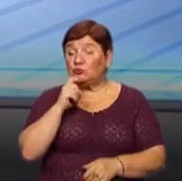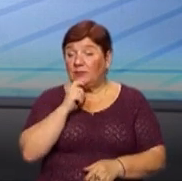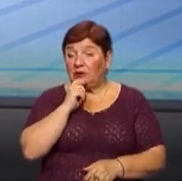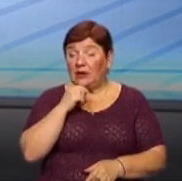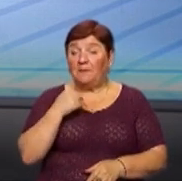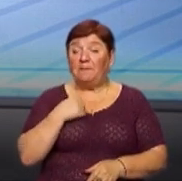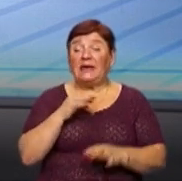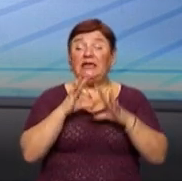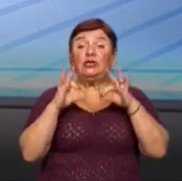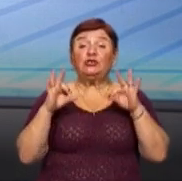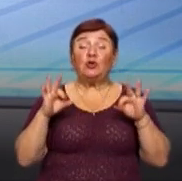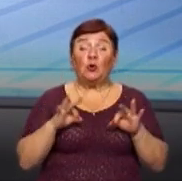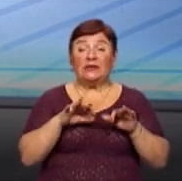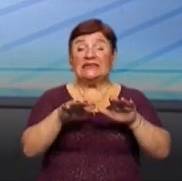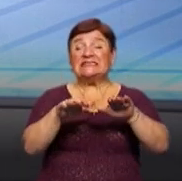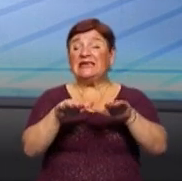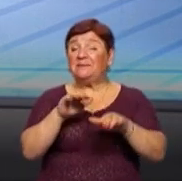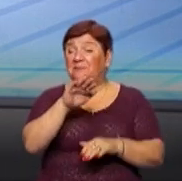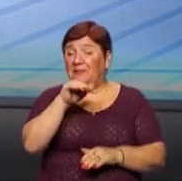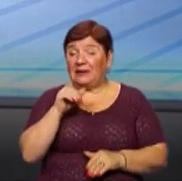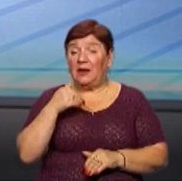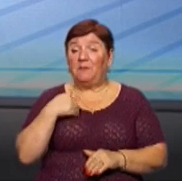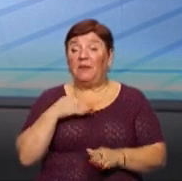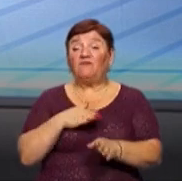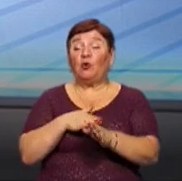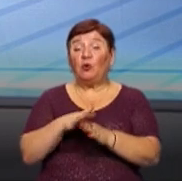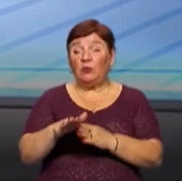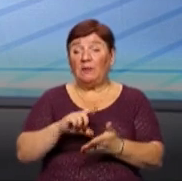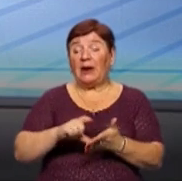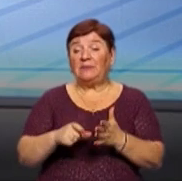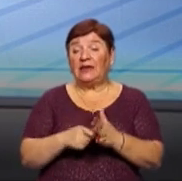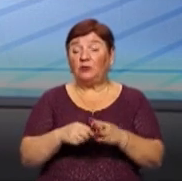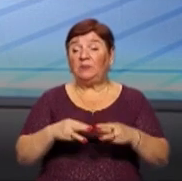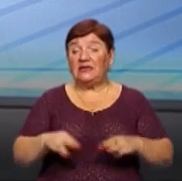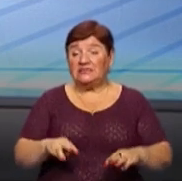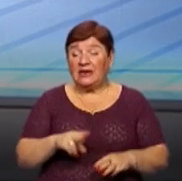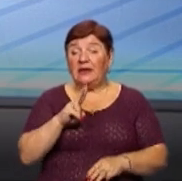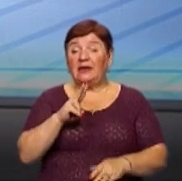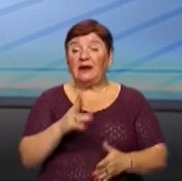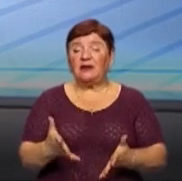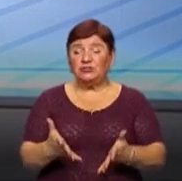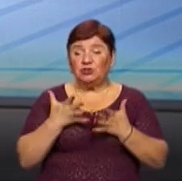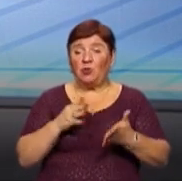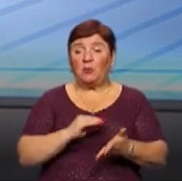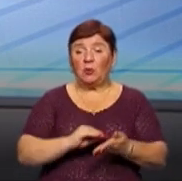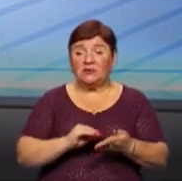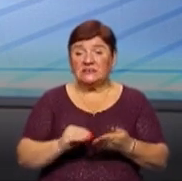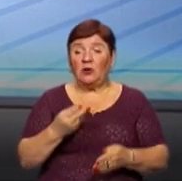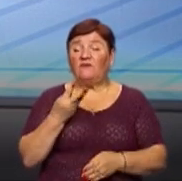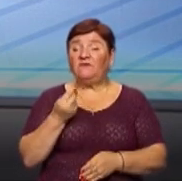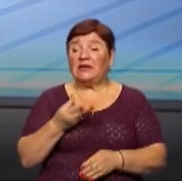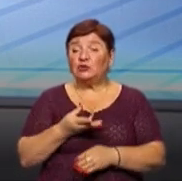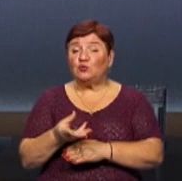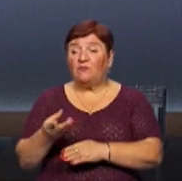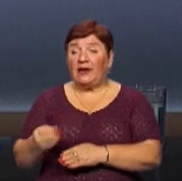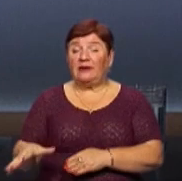ми зняли. Ми нічого не знімали, ніякі кошти. Тобто ми виконуємо постанову Кабінету міністра, яка чітко прописана. До речі, скажу, що фінансування